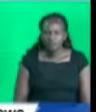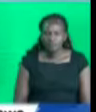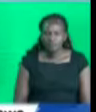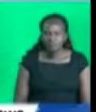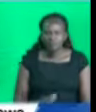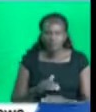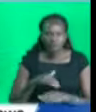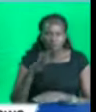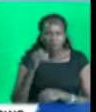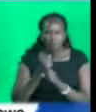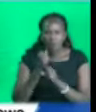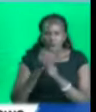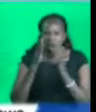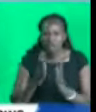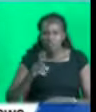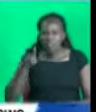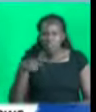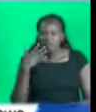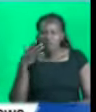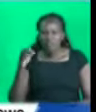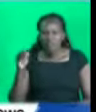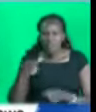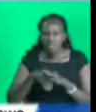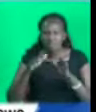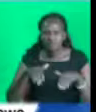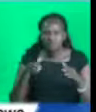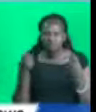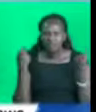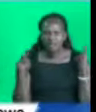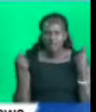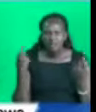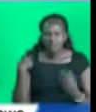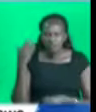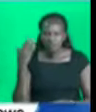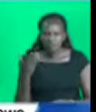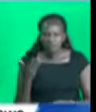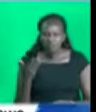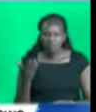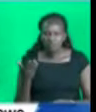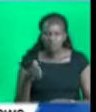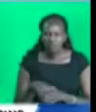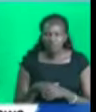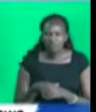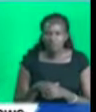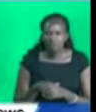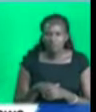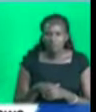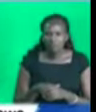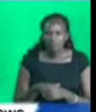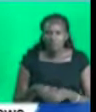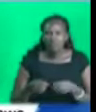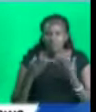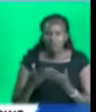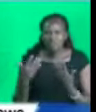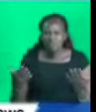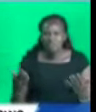Na zaidi ya wafanyakazi 1,500 katika shamba la majani chai la Gatatha lililoko kaunti ya Kiambu waliweka vifaa